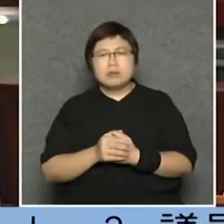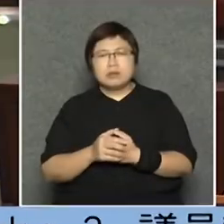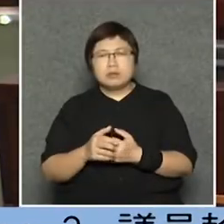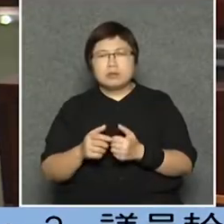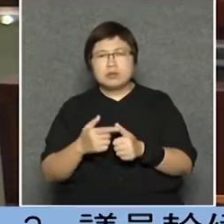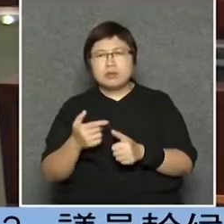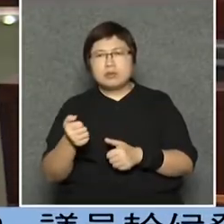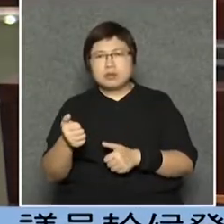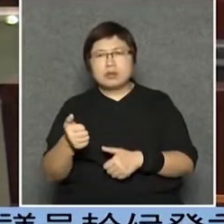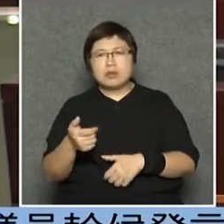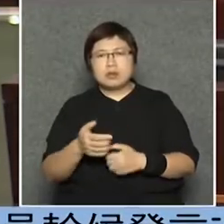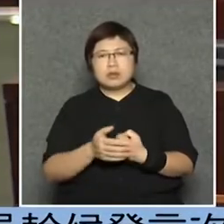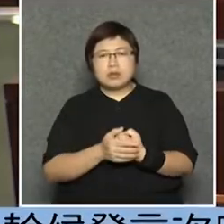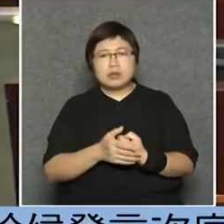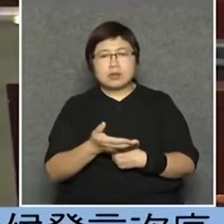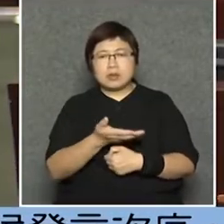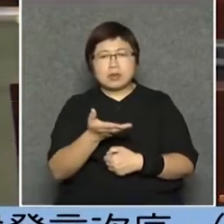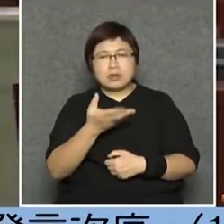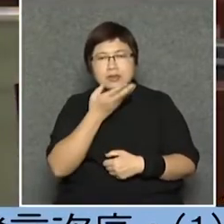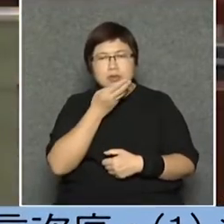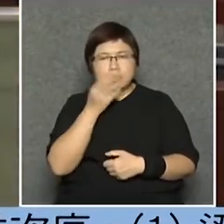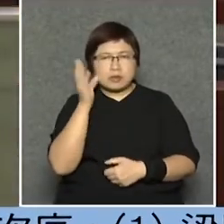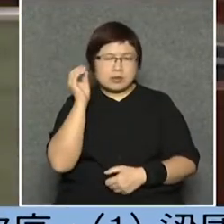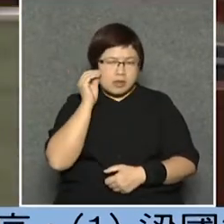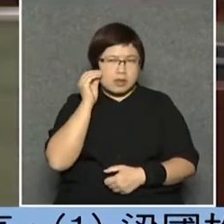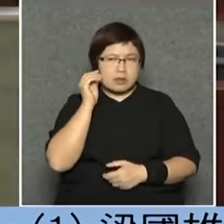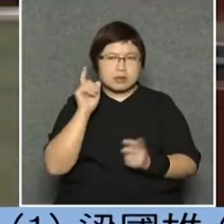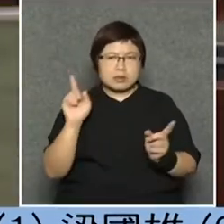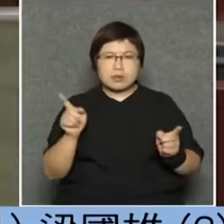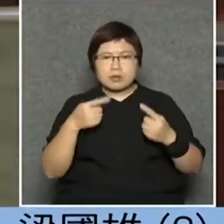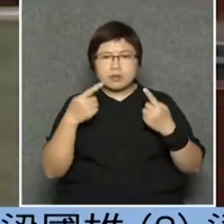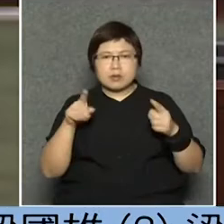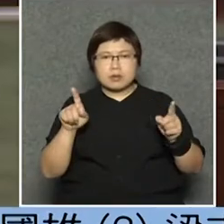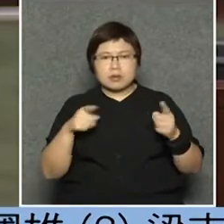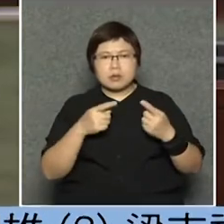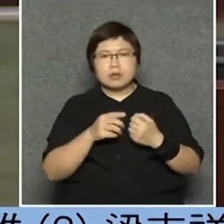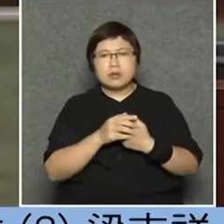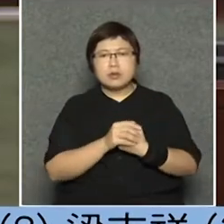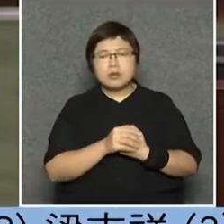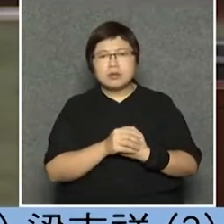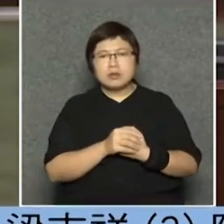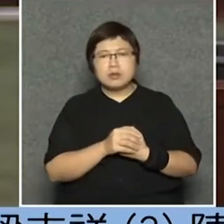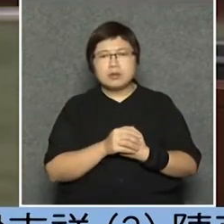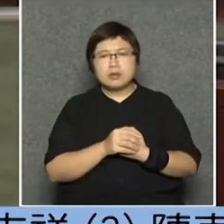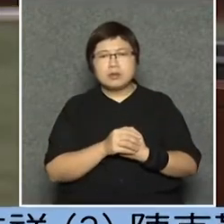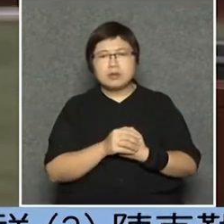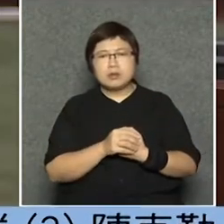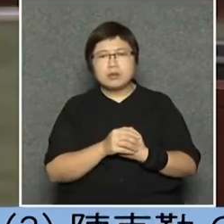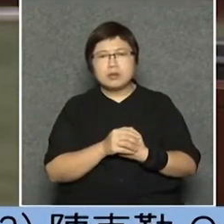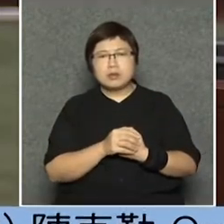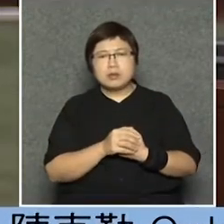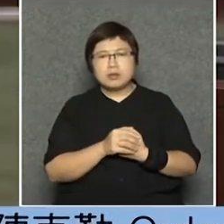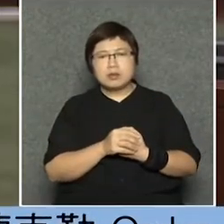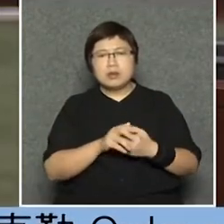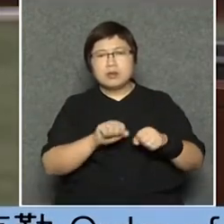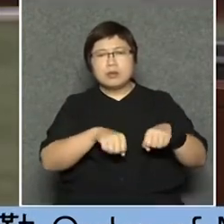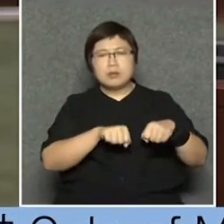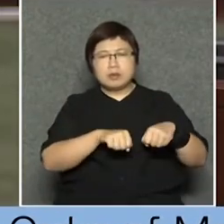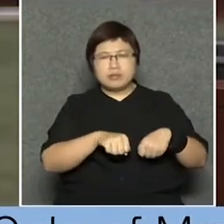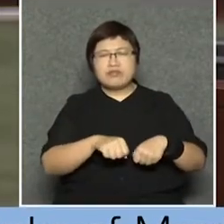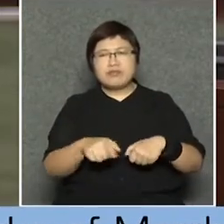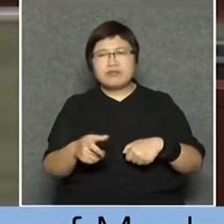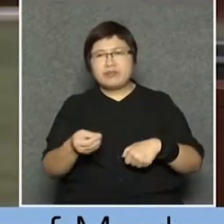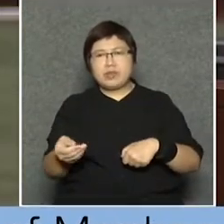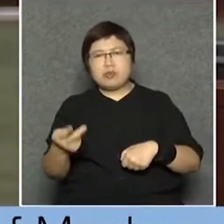大家細個都可能聽過一首歌啦，叫做 Daisy Bell， 即係 Bicycle Built for Two， 咁就係